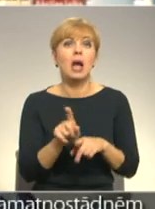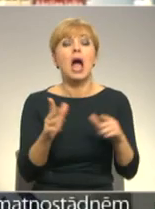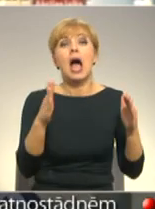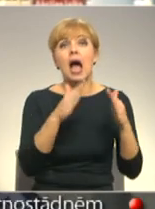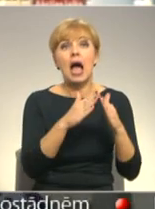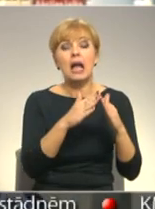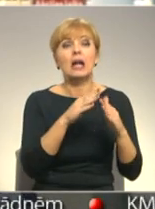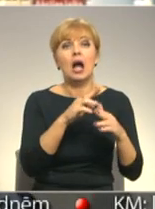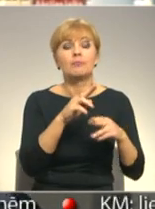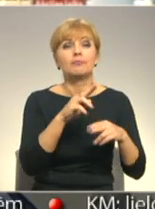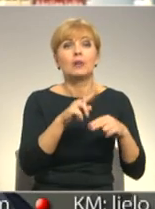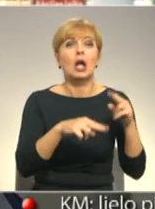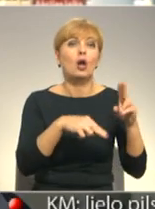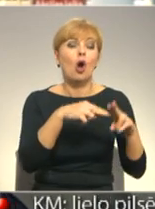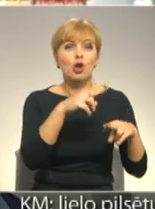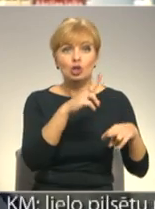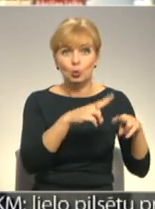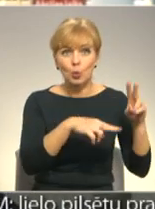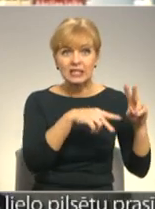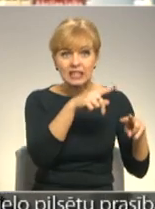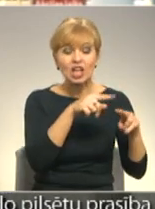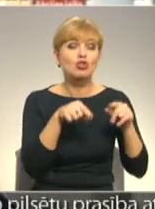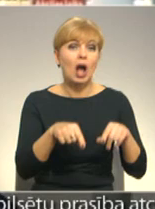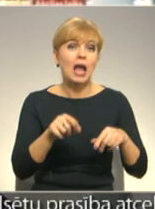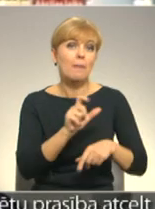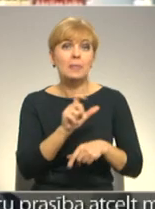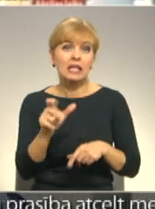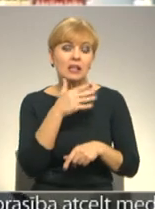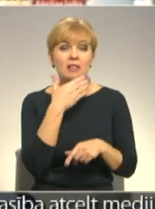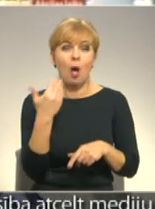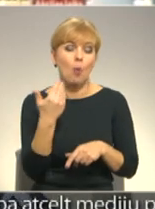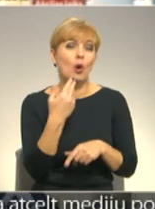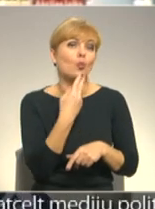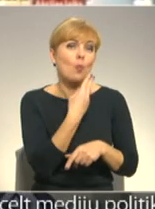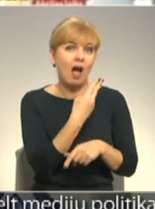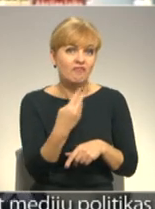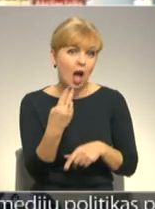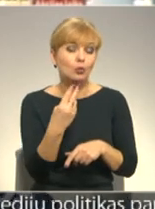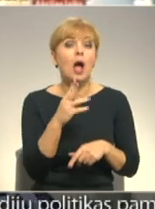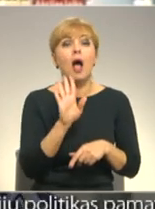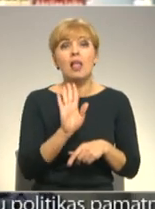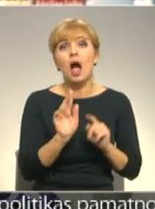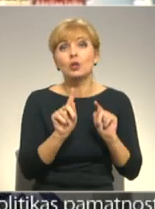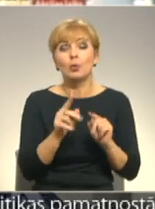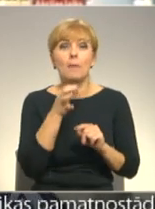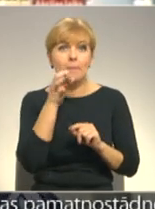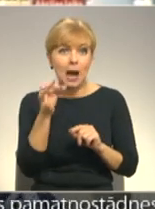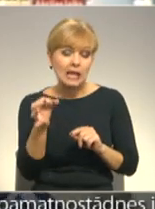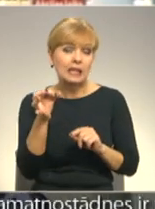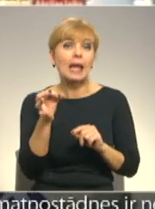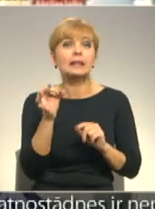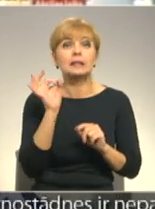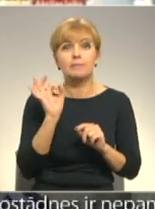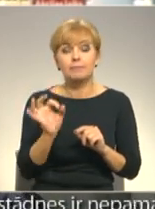ēku konstrukcija bīstamība šajā brīdī nav novērota. Taču, priekš tam, lai pateikt pilnīgi